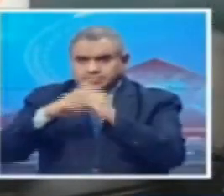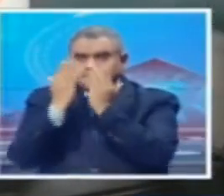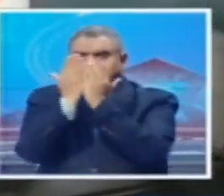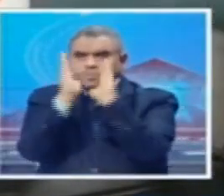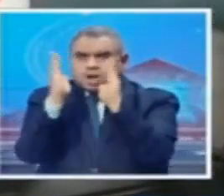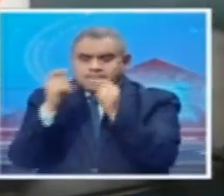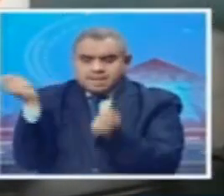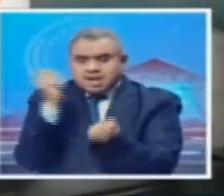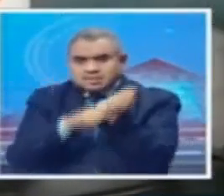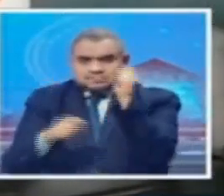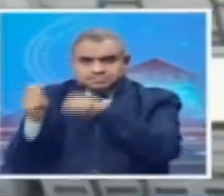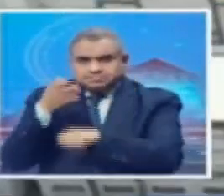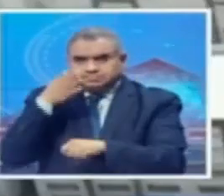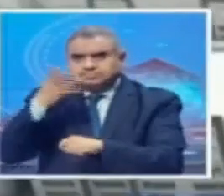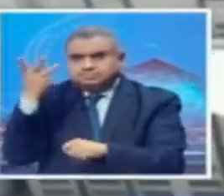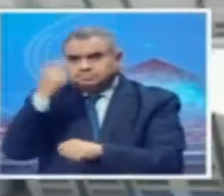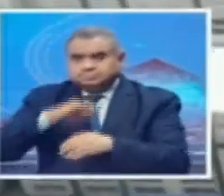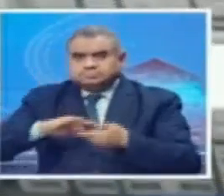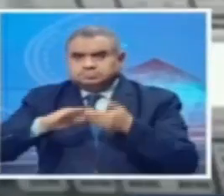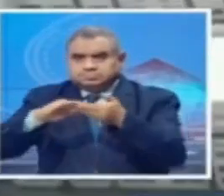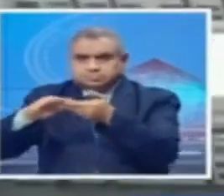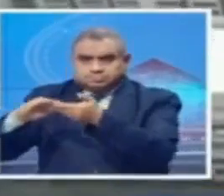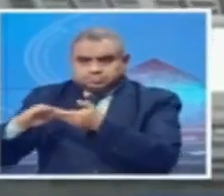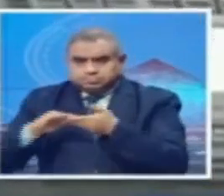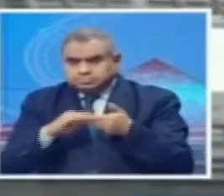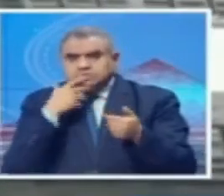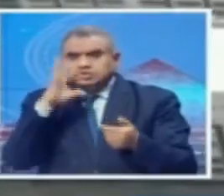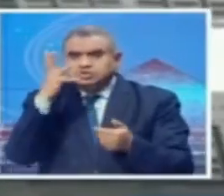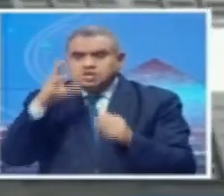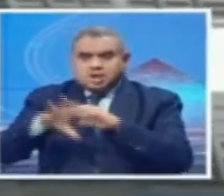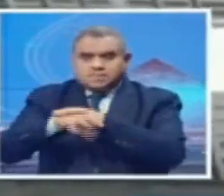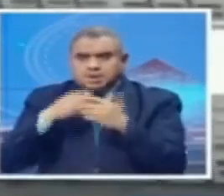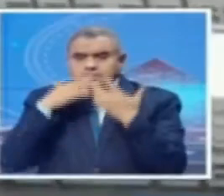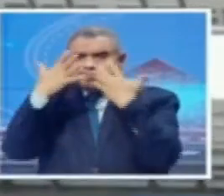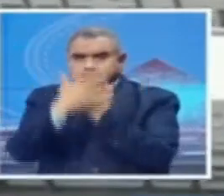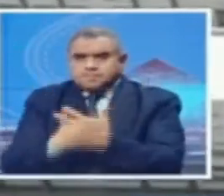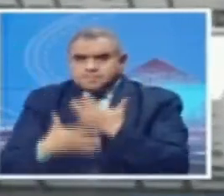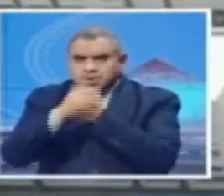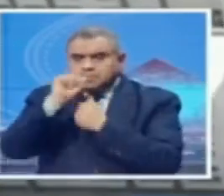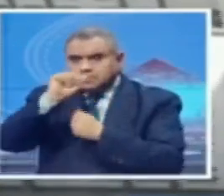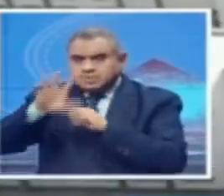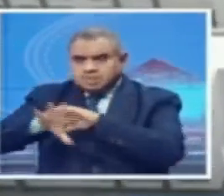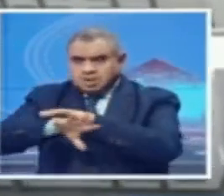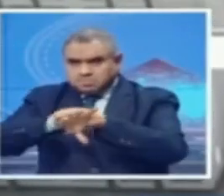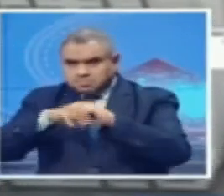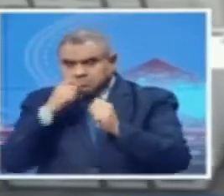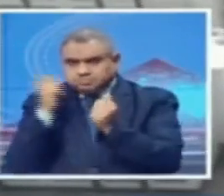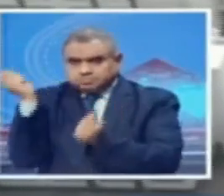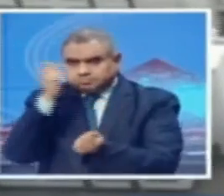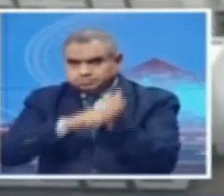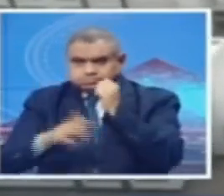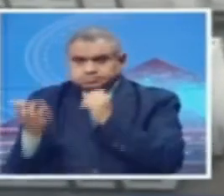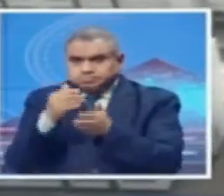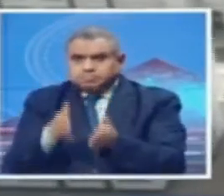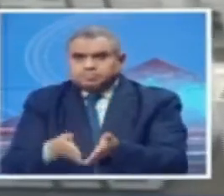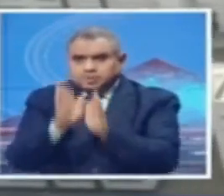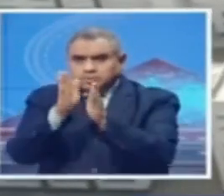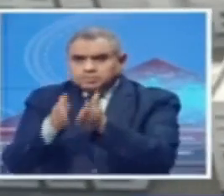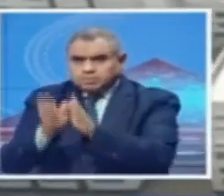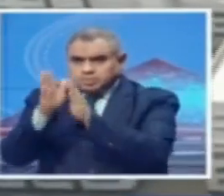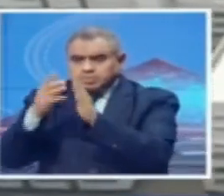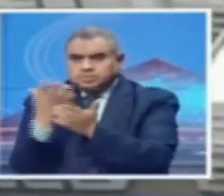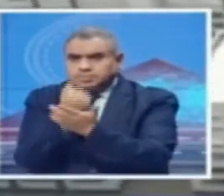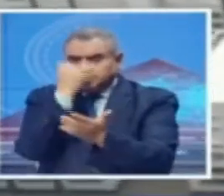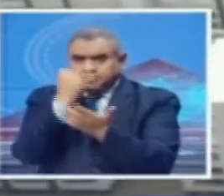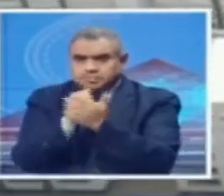مجمعات صناعية لمساعدة الشباب على إقامة مشروعات جديدة، حيث تسلم الوحدات الصناعية